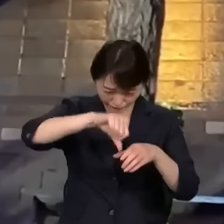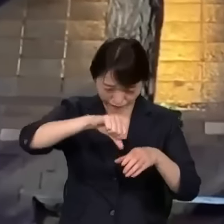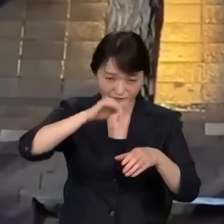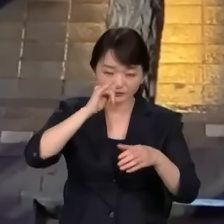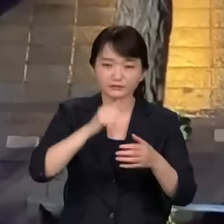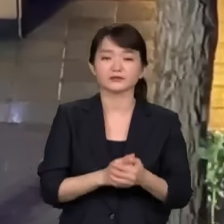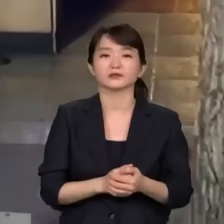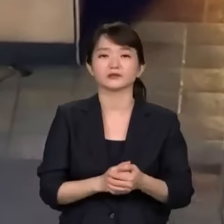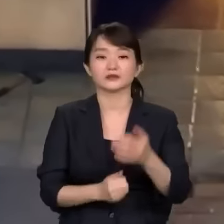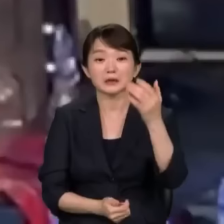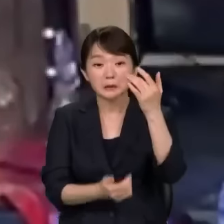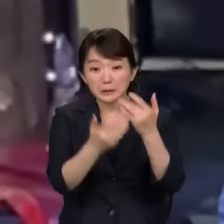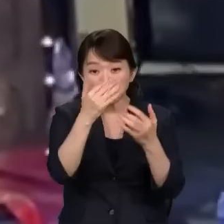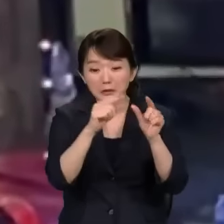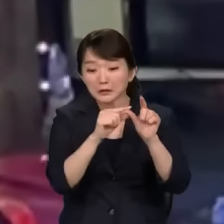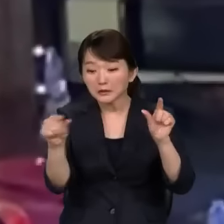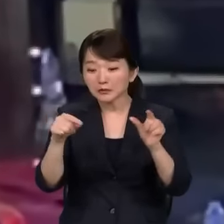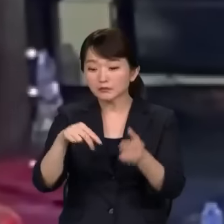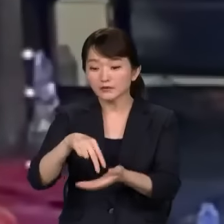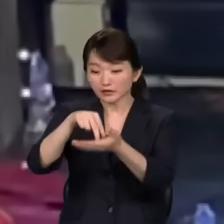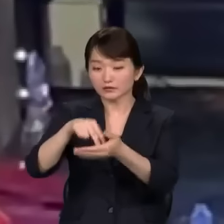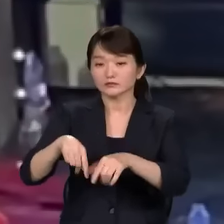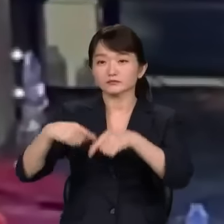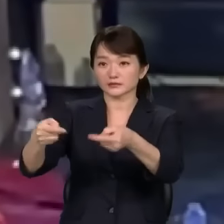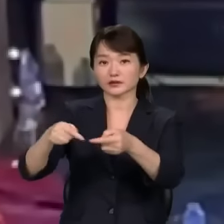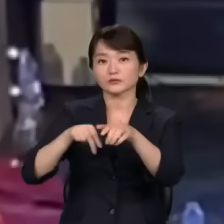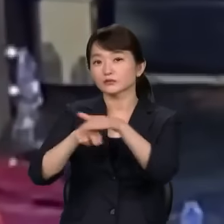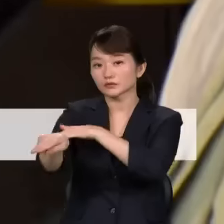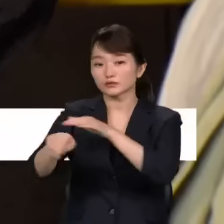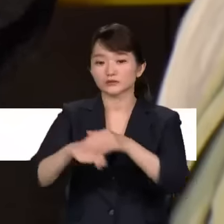화재 초기 일부는 승강기를 타고 탈출했습니다.